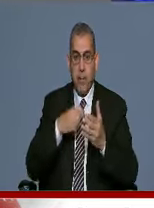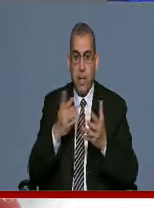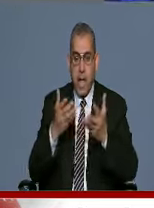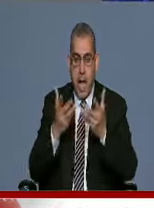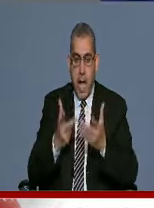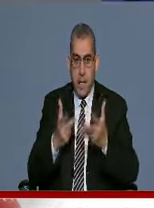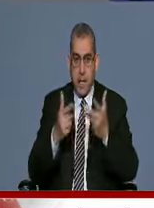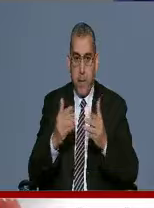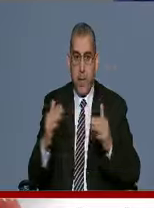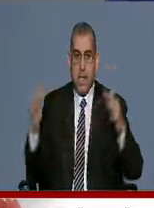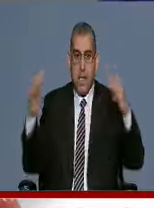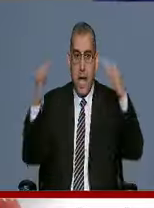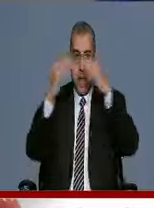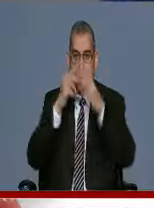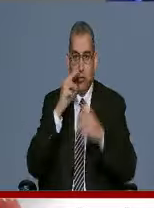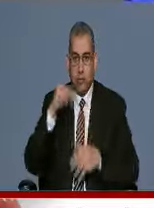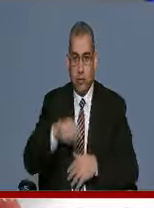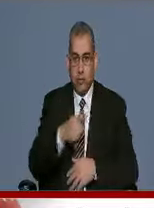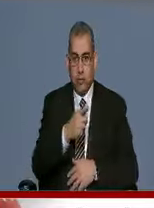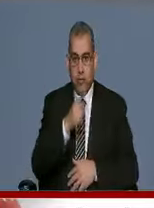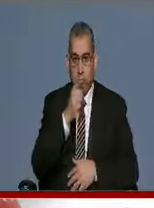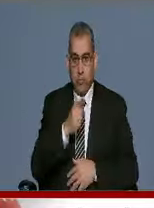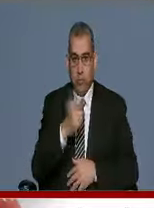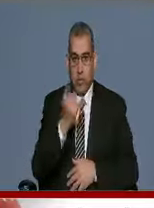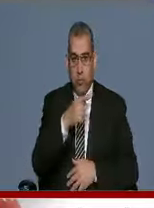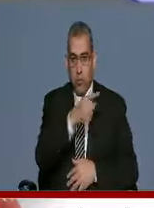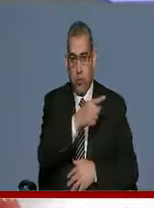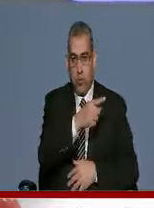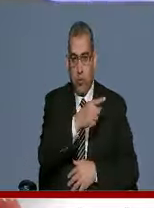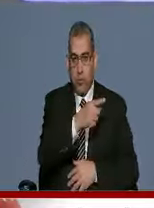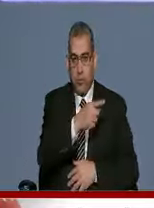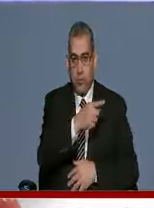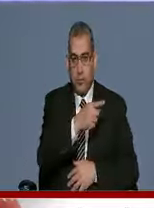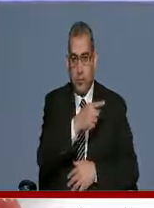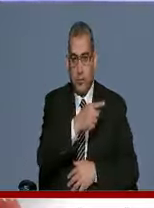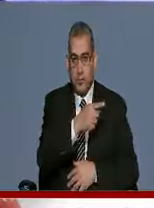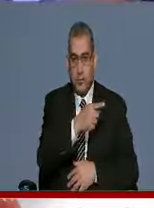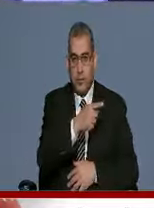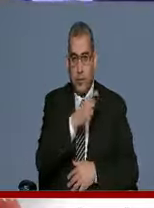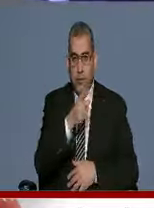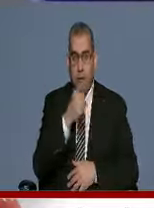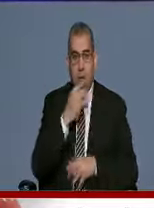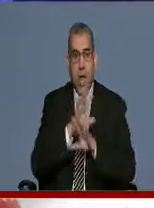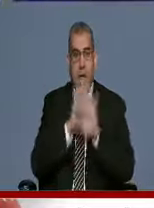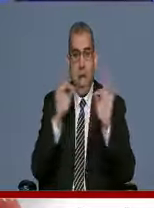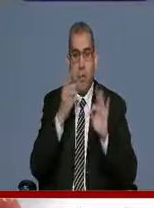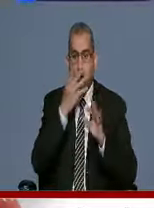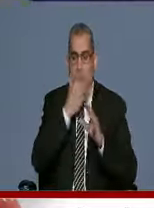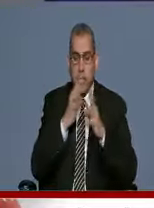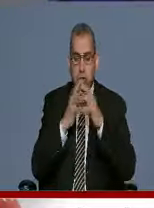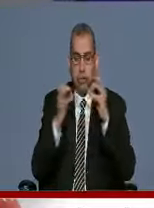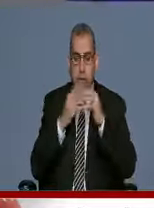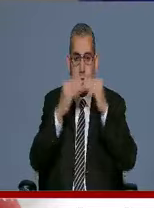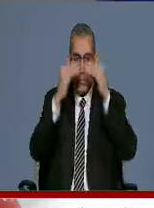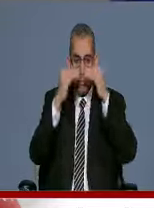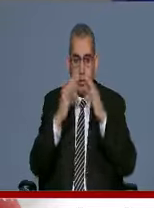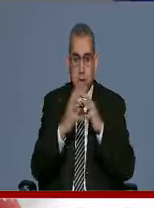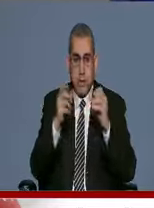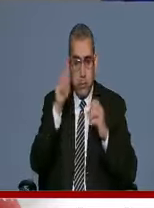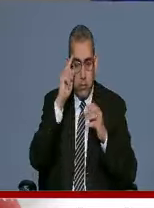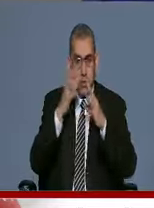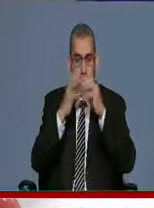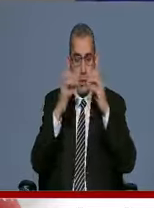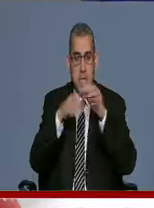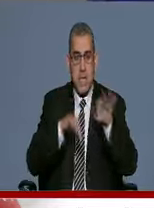موجودة أمام سيادتك اللي هي دي فندم. فدي فيها الشرح التفصيلي لكل